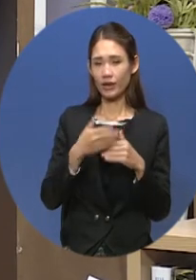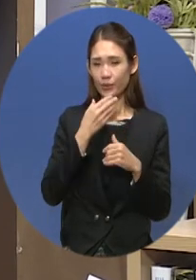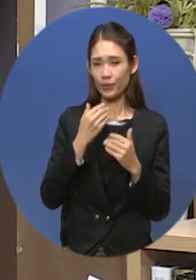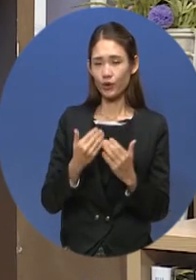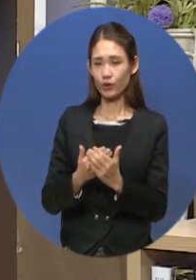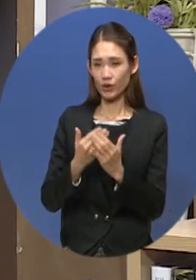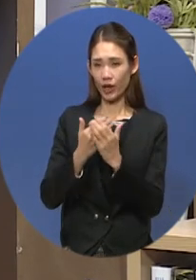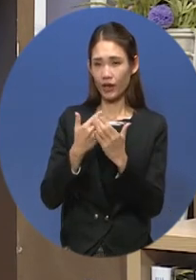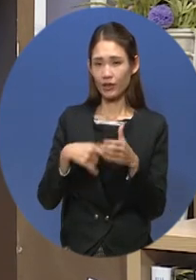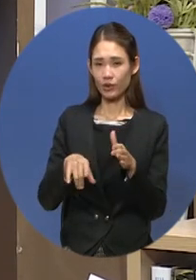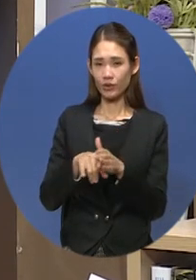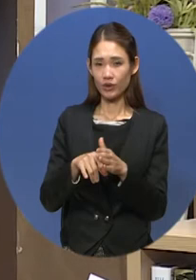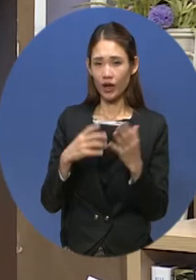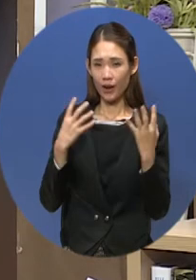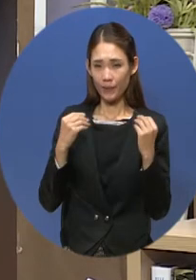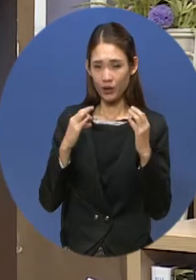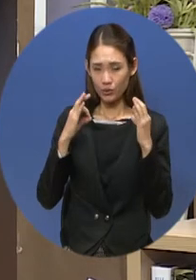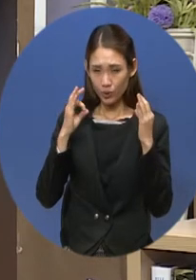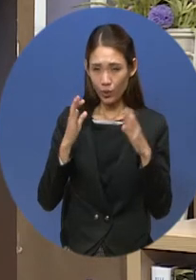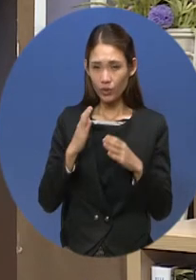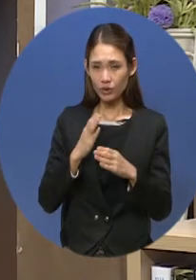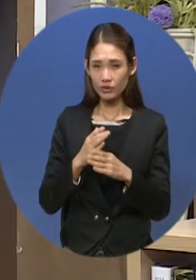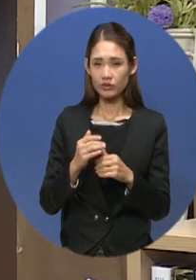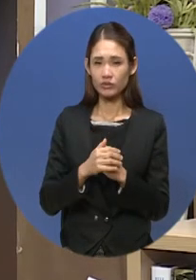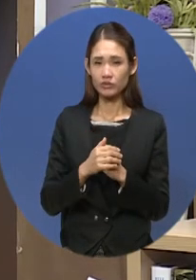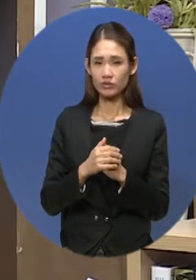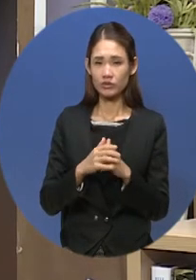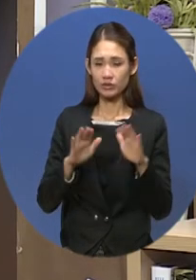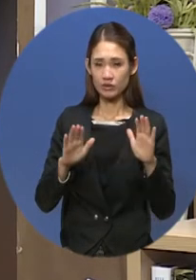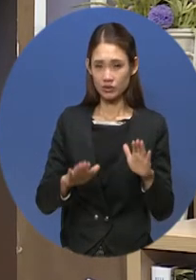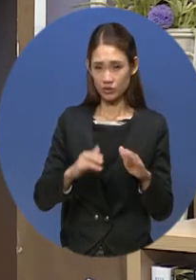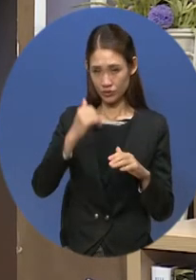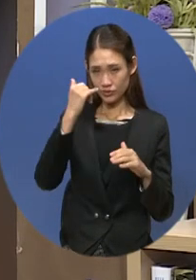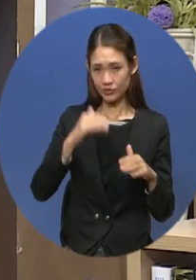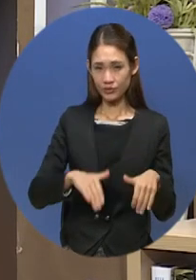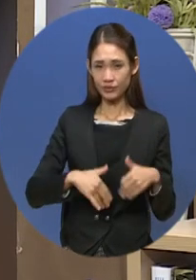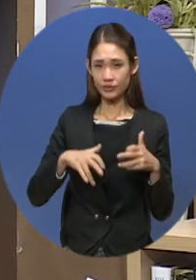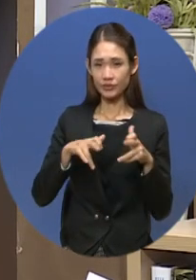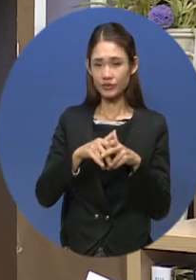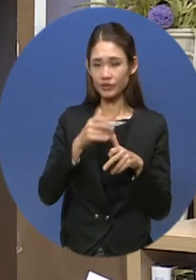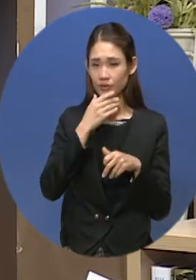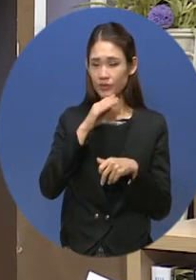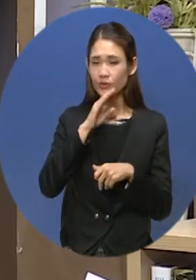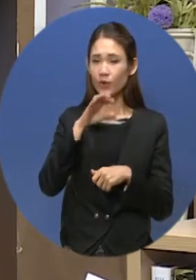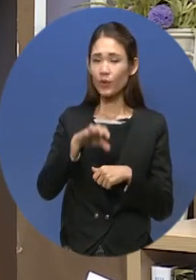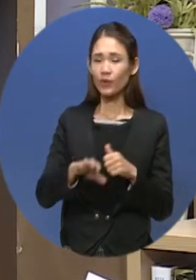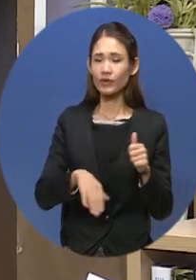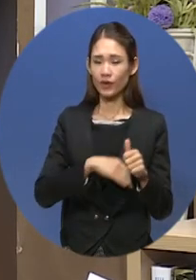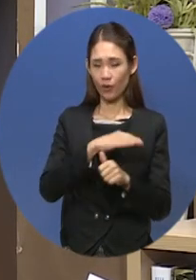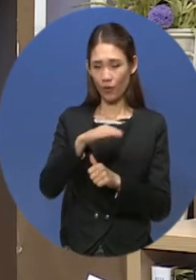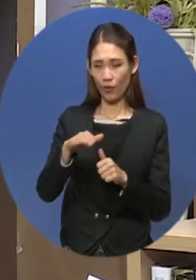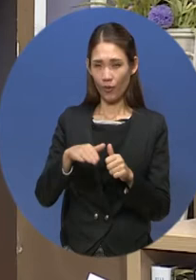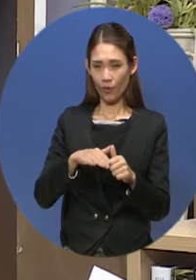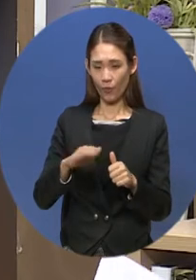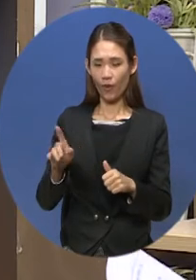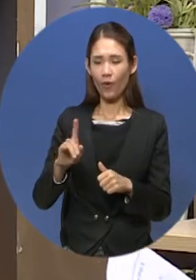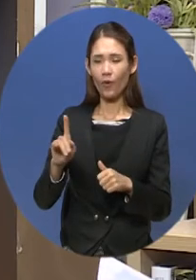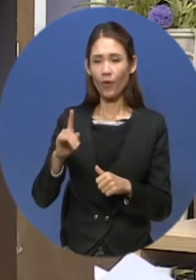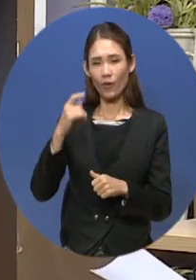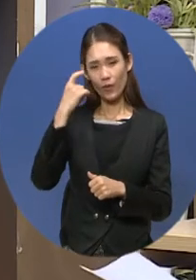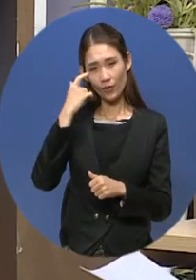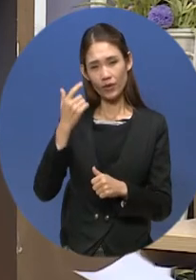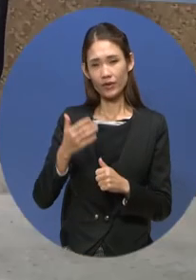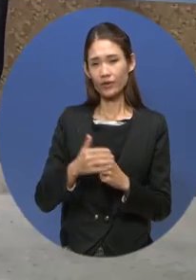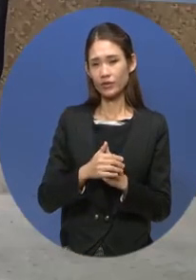향상을 위해서도 많은 노력을 기울이고 계신 것 같은데요. 그럼 이 충남의 현재 이 장애인 복지 현황은